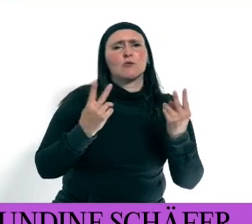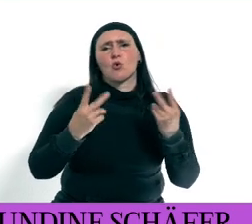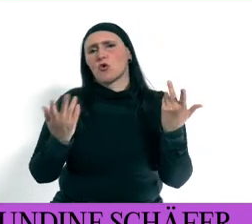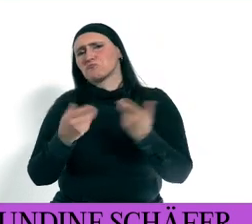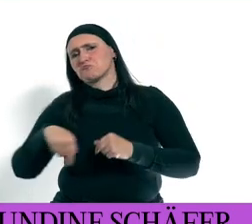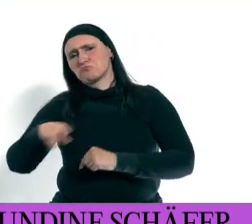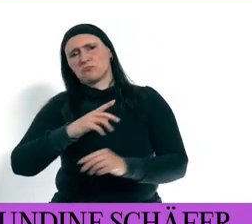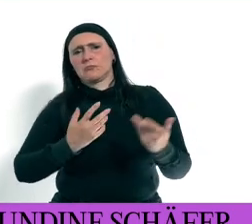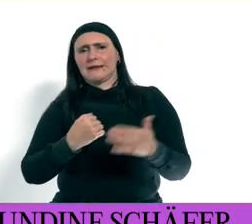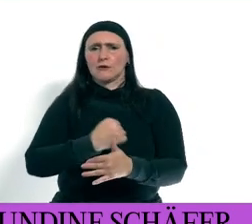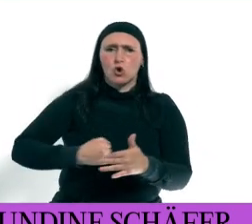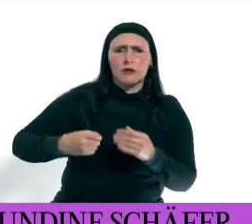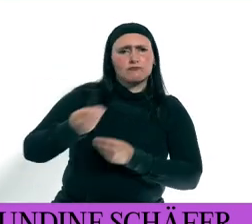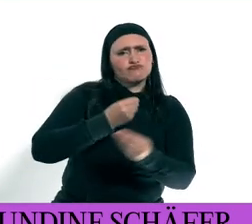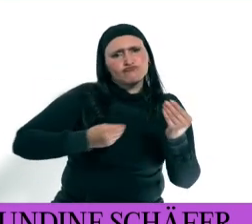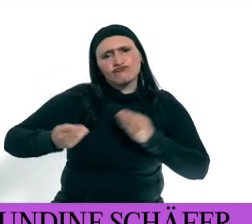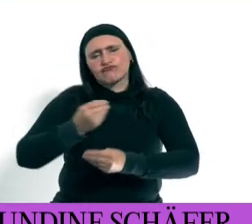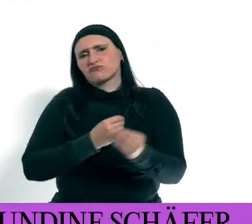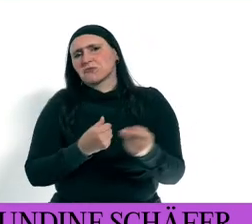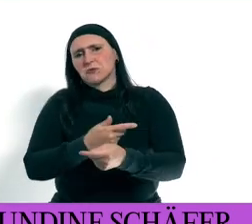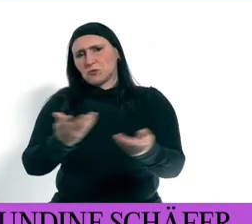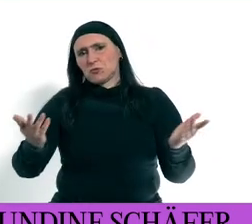gemeinsam mit uns das zu genießen.